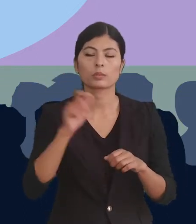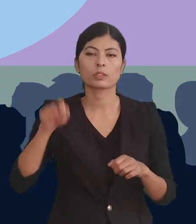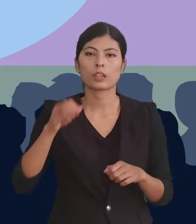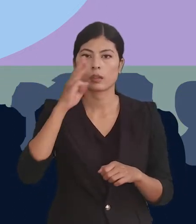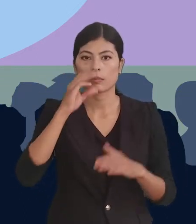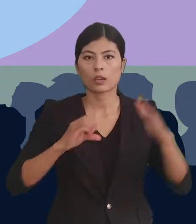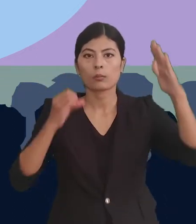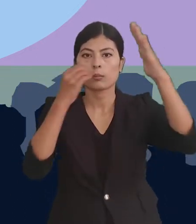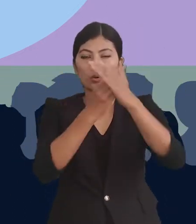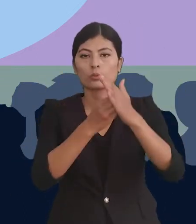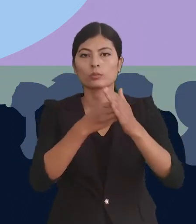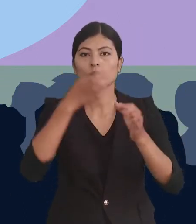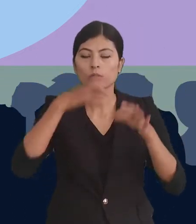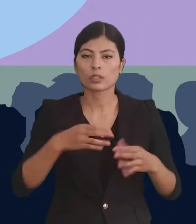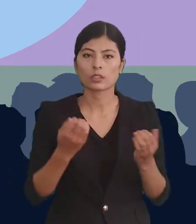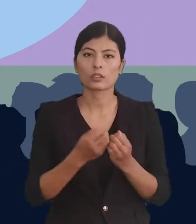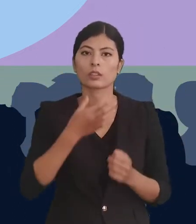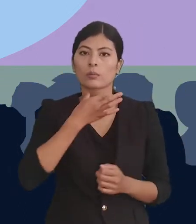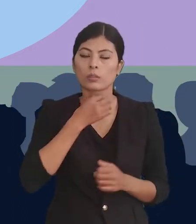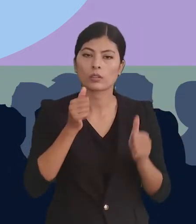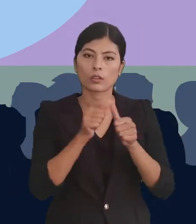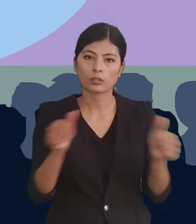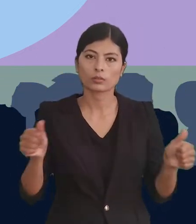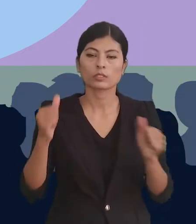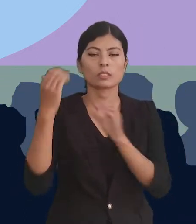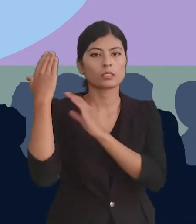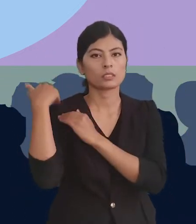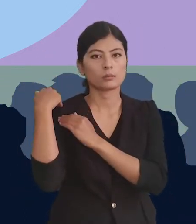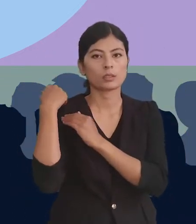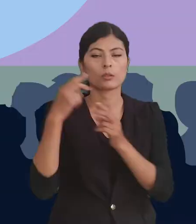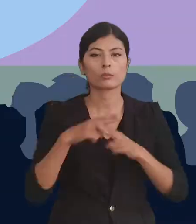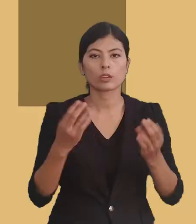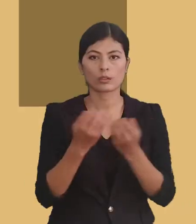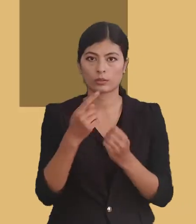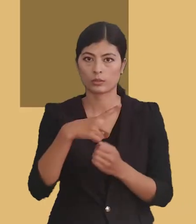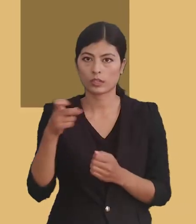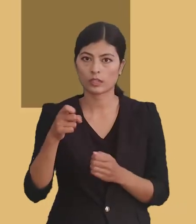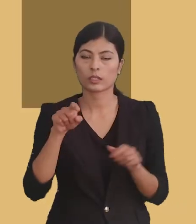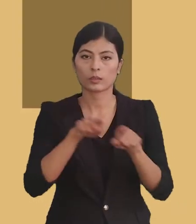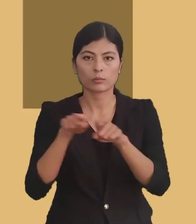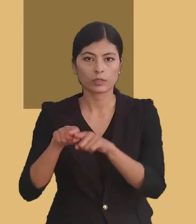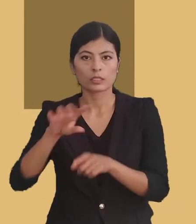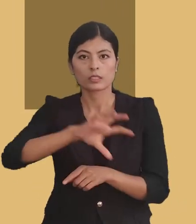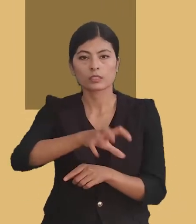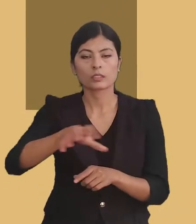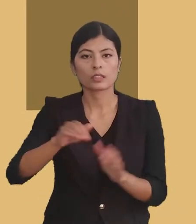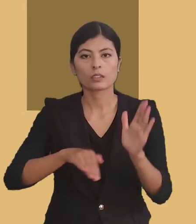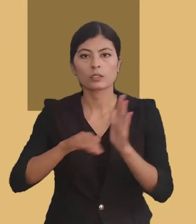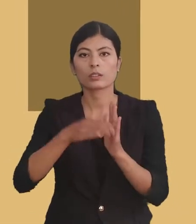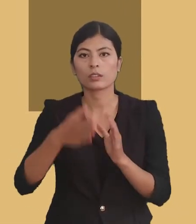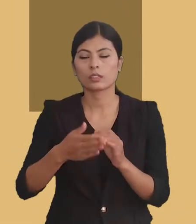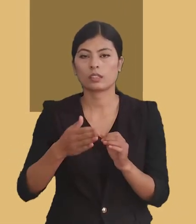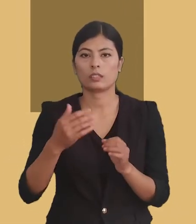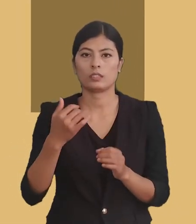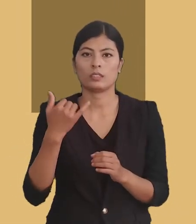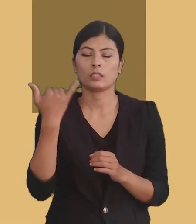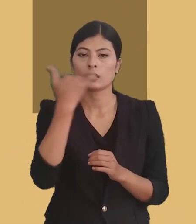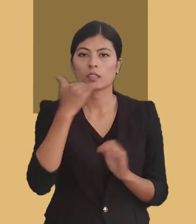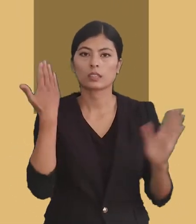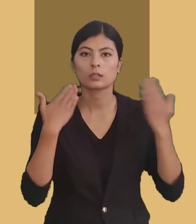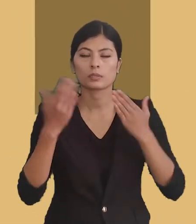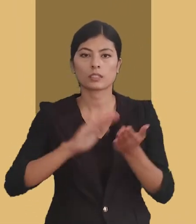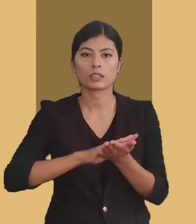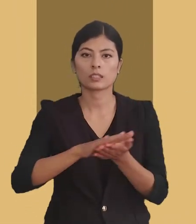में पहुँच के सुनिश्चितता करे के प्रतिबद्धता अनुरूप के दायित्व पूरा करे के लेल भी स्थानीय तह के लैंगिक